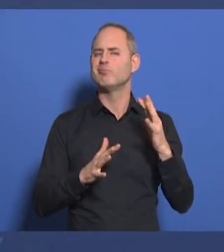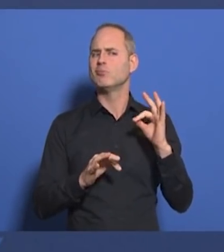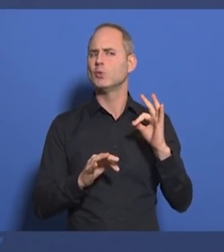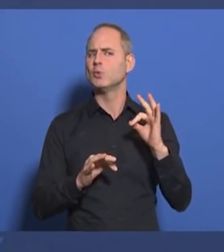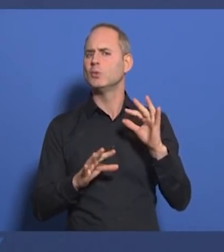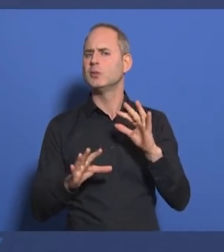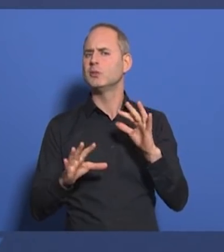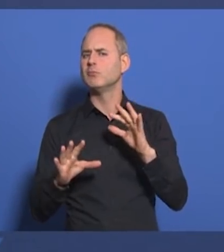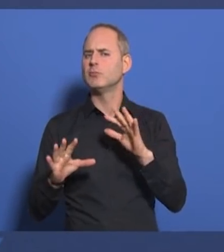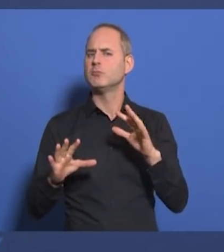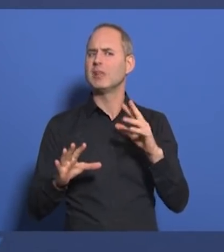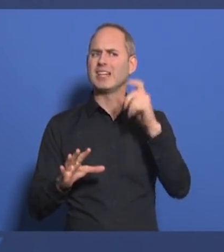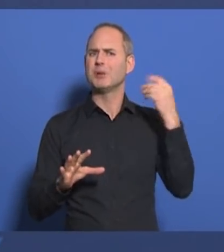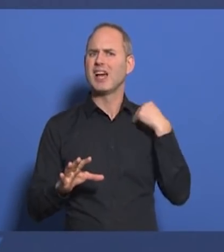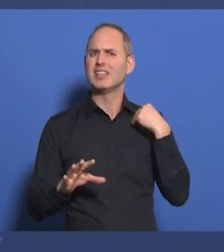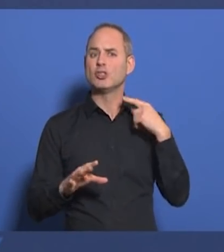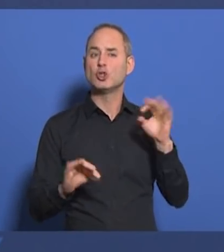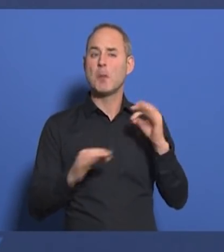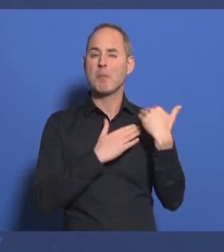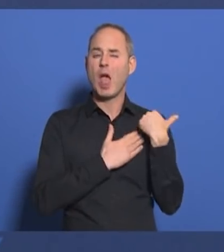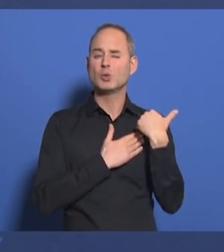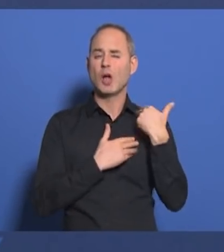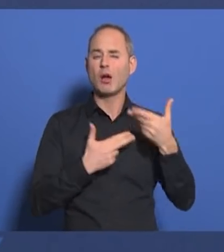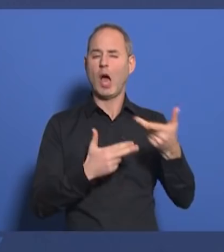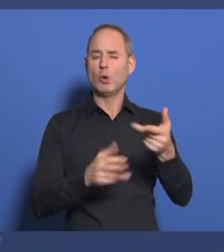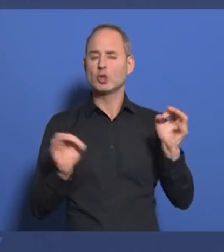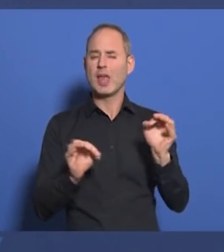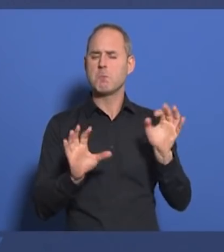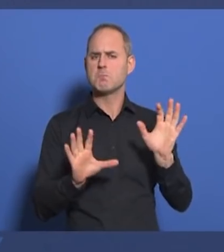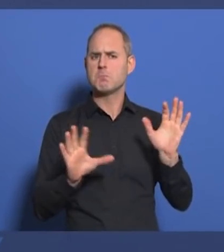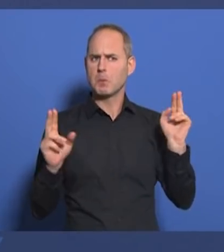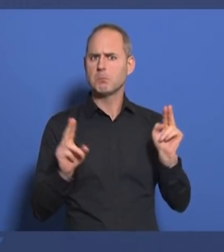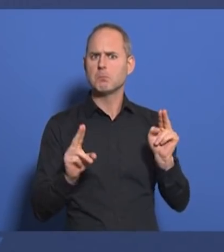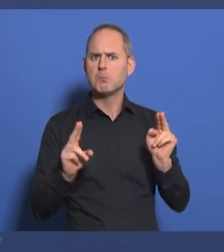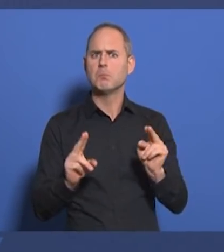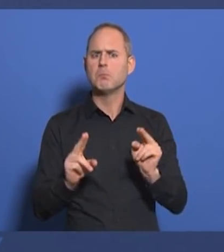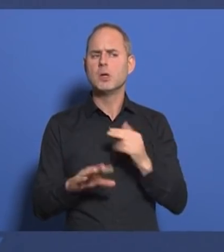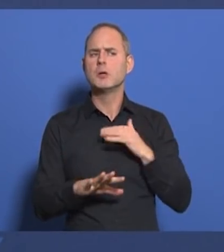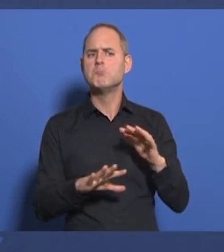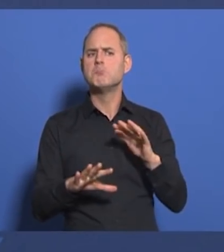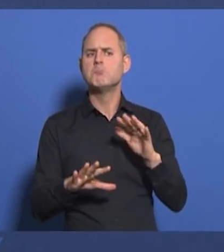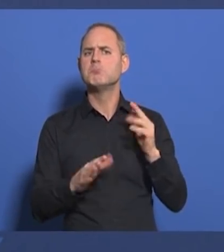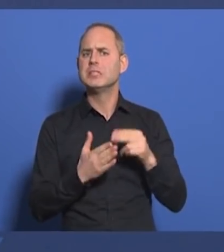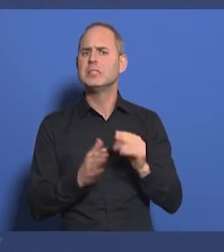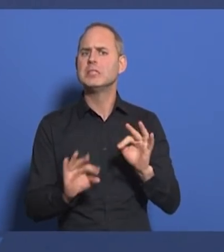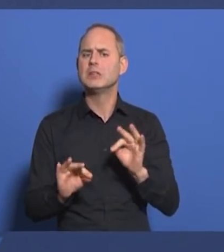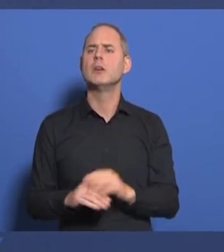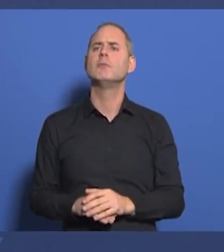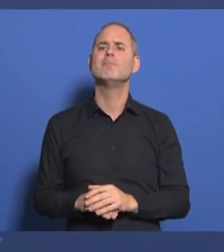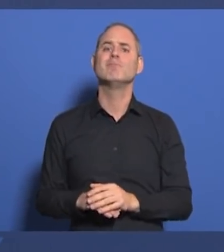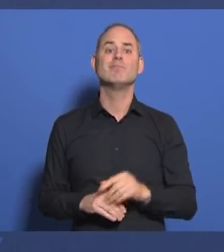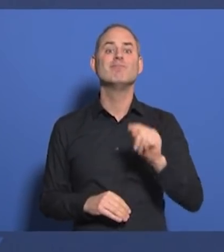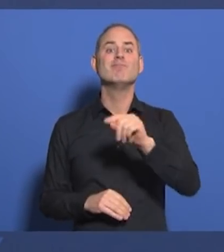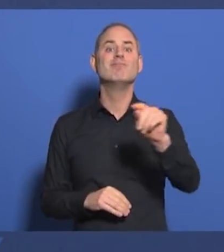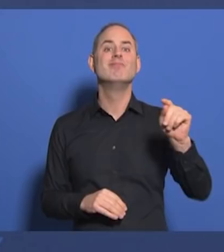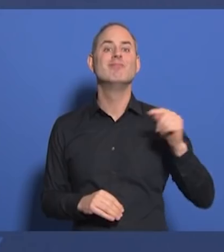Pandemie. Das heißt, Öffnungen werden möglich, die Rücknahme von Grundrechtseingriffen wird möglich, aber wir müssen eben auch in dieser